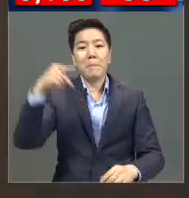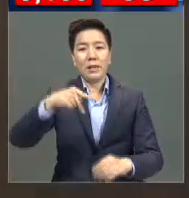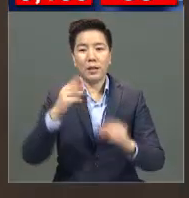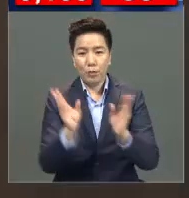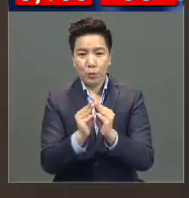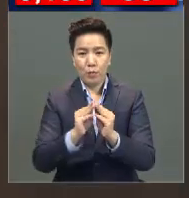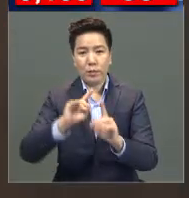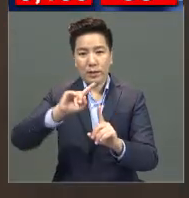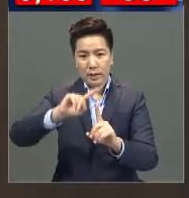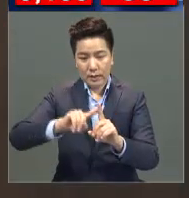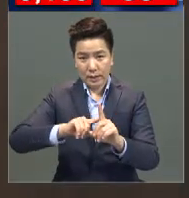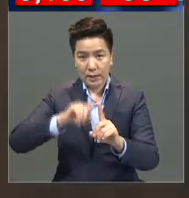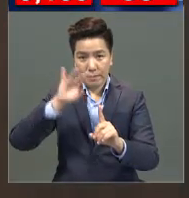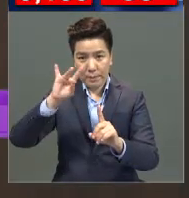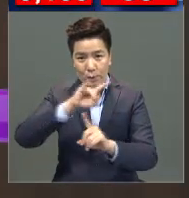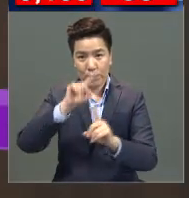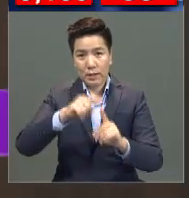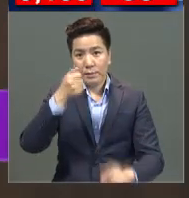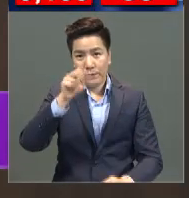เรามาดูเรื่องของการเยียวยาเกษตรกรโดยเฉพาะชาวสวนลำไยนะน้องบอกว่าได้รับผลกระทบเป็นอย่างมากช่วงโควิชที่ผ่านมาเพราะว่าไม่ว่าจะเป็นเรื่องของการส่งออกที่ทำได้ยากแล้วแล้วก็ทำให้จำนวนพ่อค้าที่มาจากต่างประเทศก็เข้ามาในประเทศได้ยากตอนนี้เรียกว่ามืดแปดด้านแต่ว่าในส่วนของหน่วยงานที่เกี่ยวข้องเองก็หาแนวทางในการแก้ไขปัญหานะคะโดยในส่วนของรัฐมนตรีว่าการกระทรวงเกษตรและสหกรณ์ก็ได้มีการสั่งการนะคะให้หน่วยงานที่เกี่ยวข้องโดยเฉพาะคณะกรรมการบริหารจัดการผลไม้หรือว่าฟุตบอลทำการประชุมนัดพิเศษค่ะโดยให้มีขึ้นในวันที่13